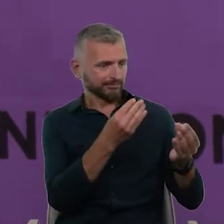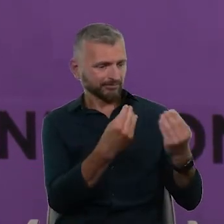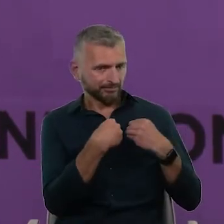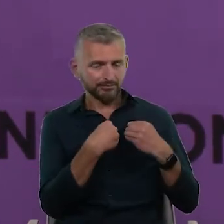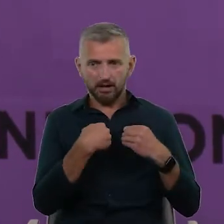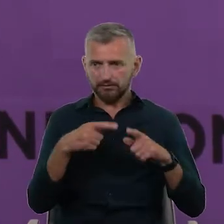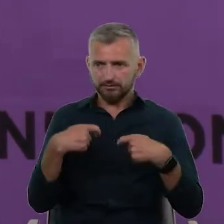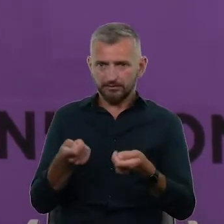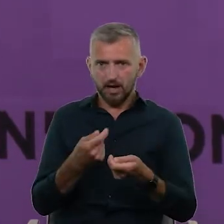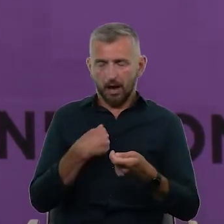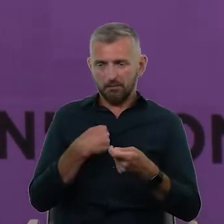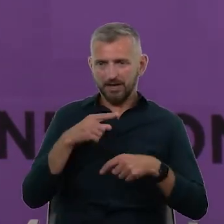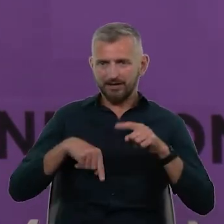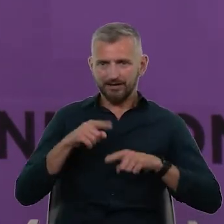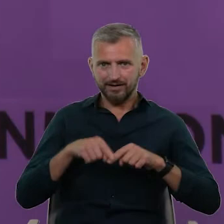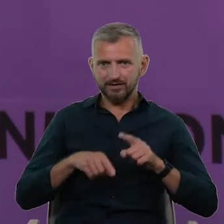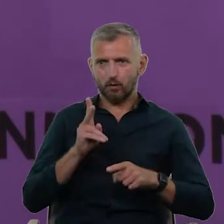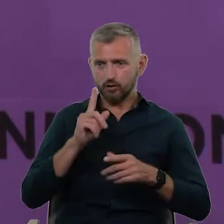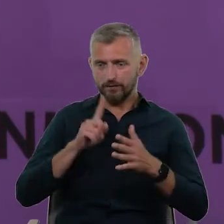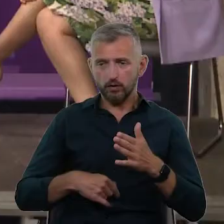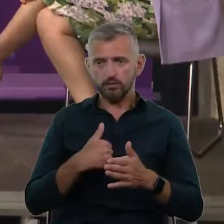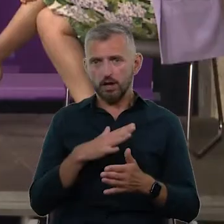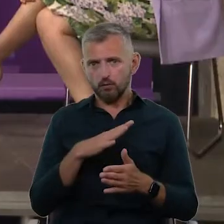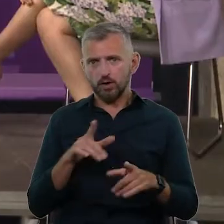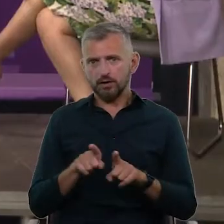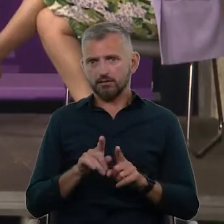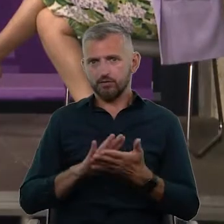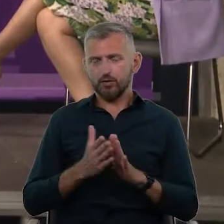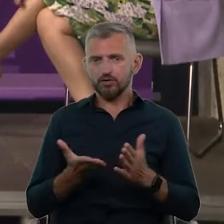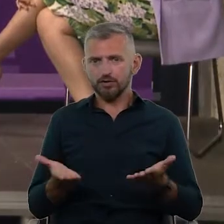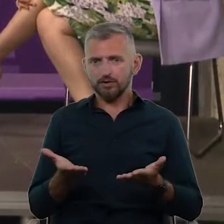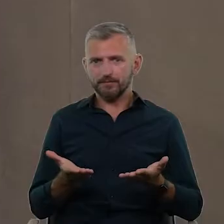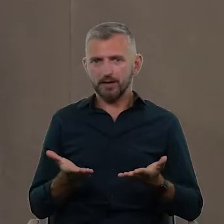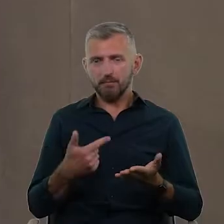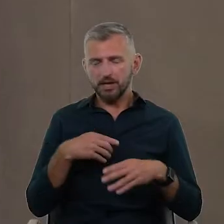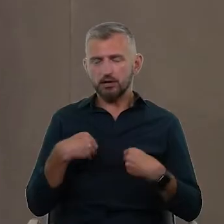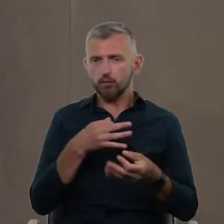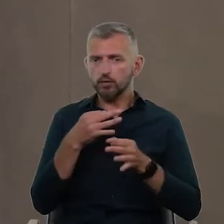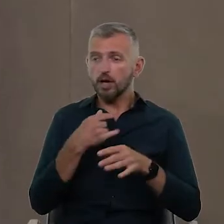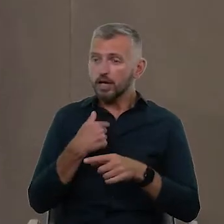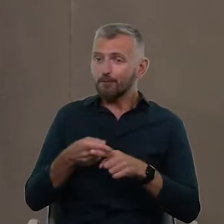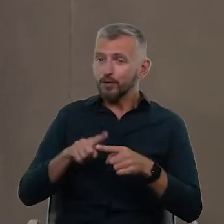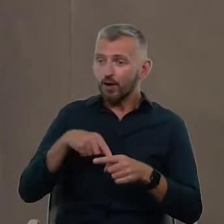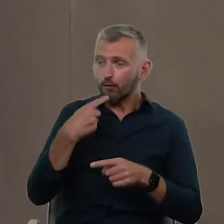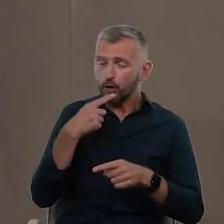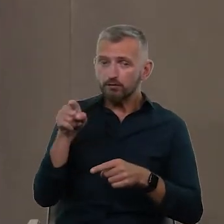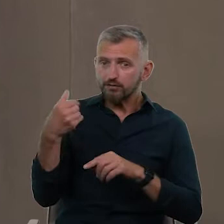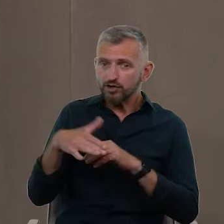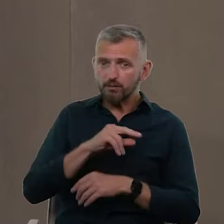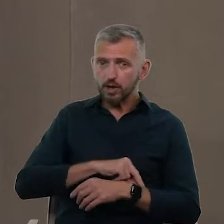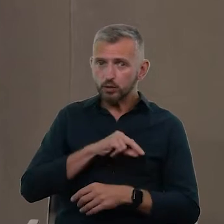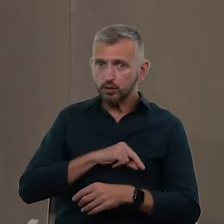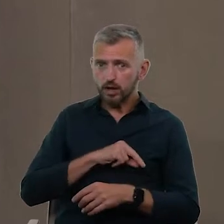як рідні, яким довіряють, і були в такому положенні, ми надаємо консультацію. Я якраз про це і говорю, що якби ви вже